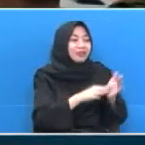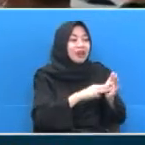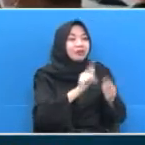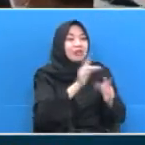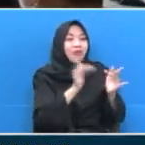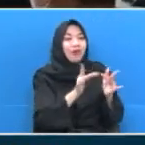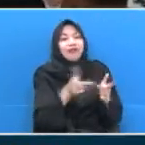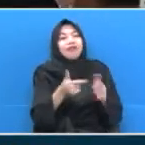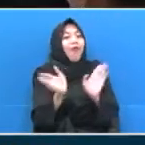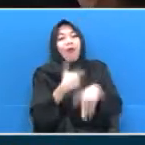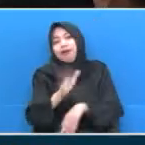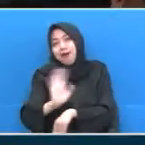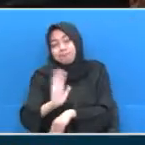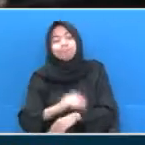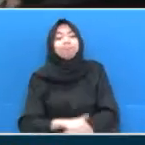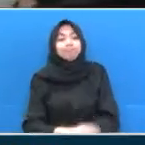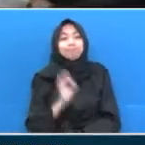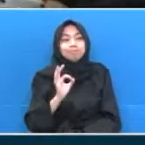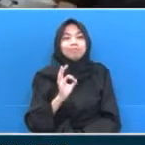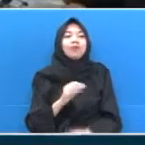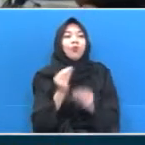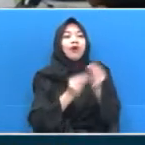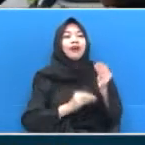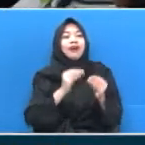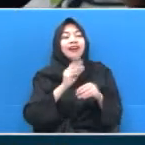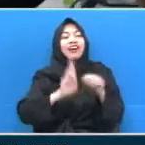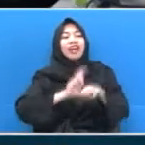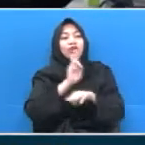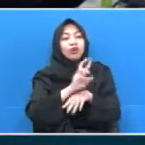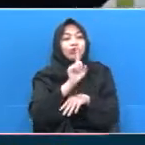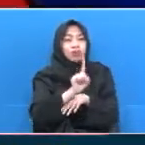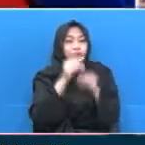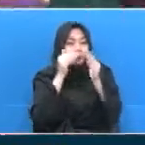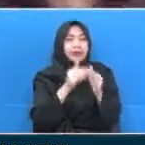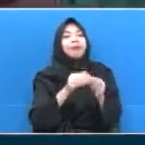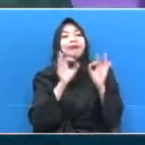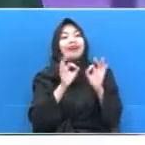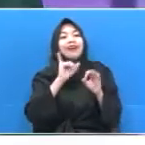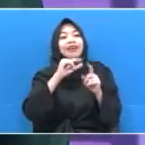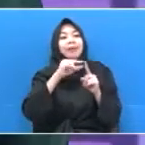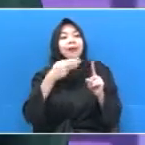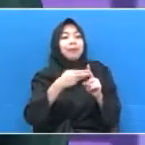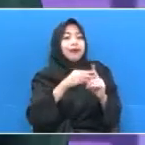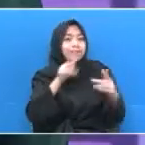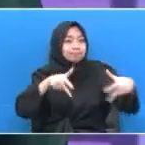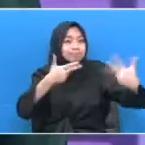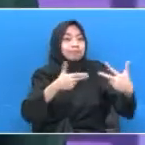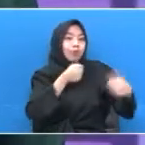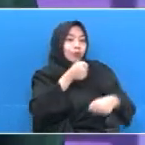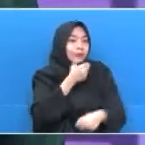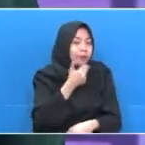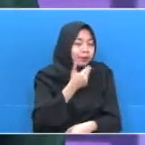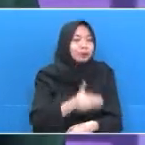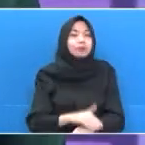Terima kasih Pak Drajat Mardianto warga atau satu bidang pendidikan dan kemahasiswaan dari IPB sudah bergabung bersama kami di Kompas malam Terima kasih Pak